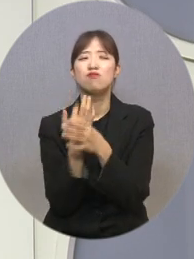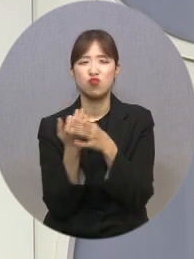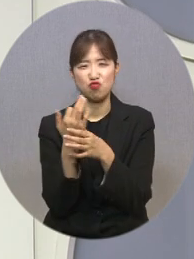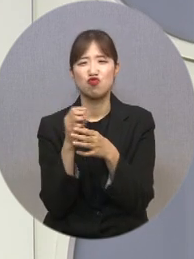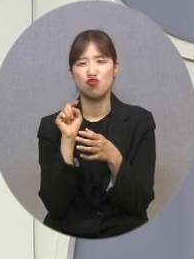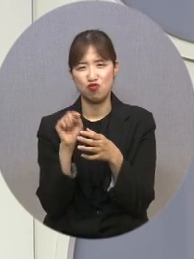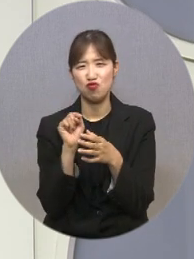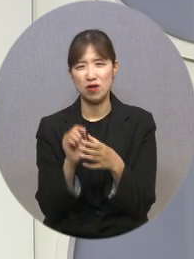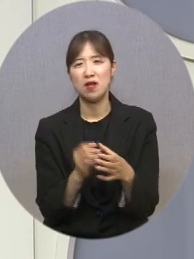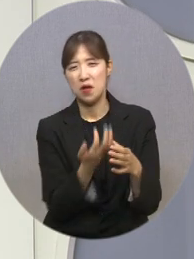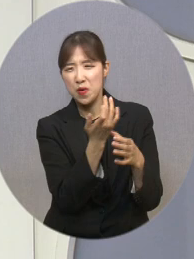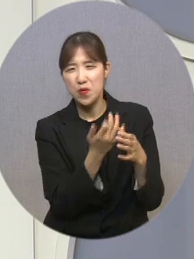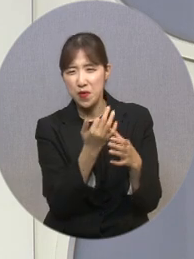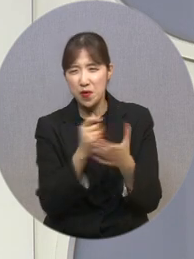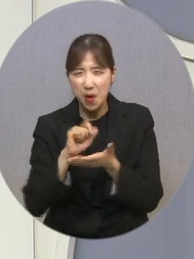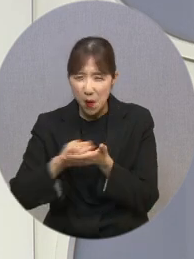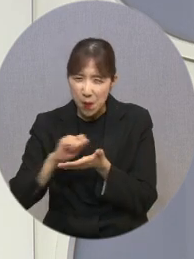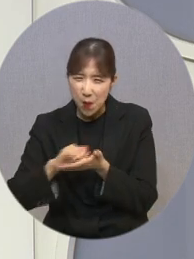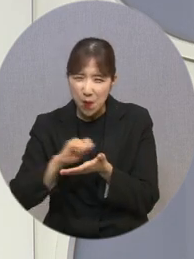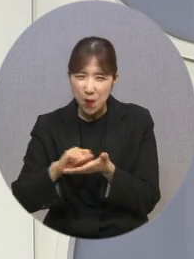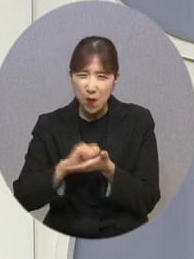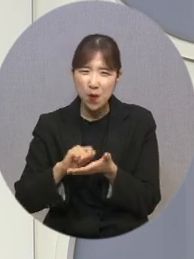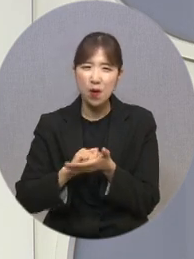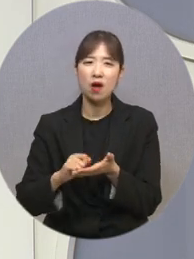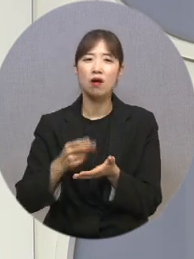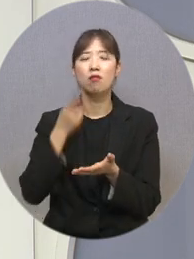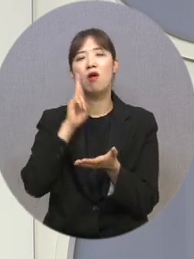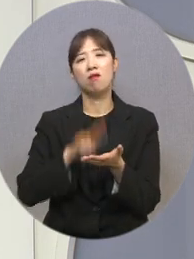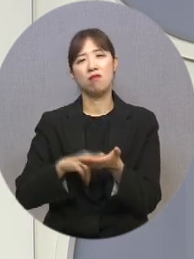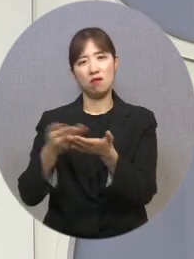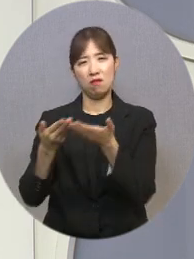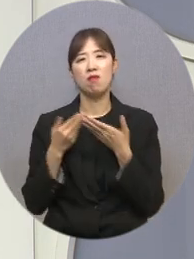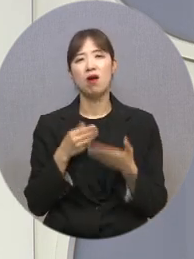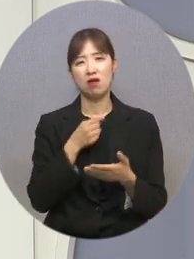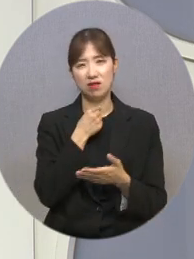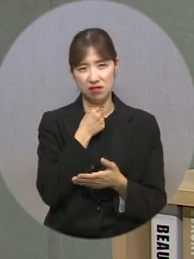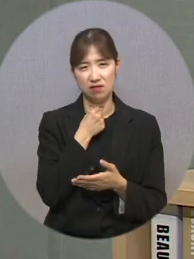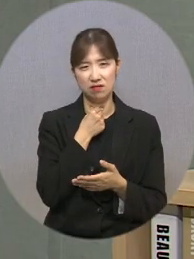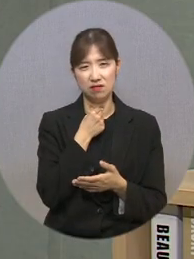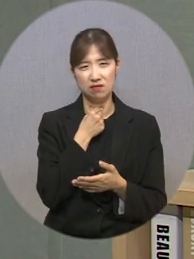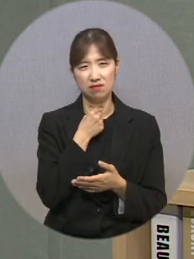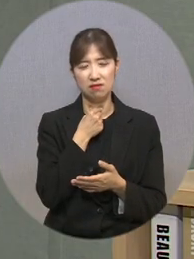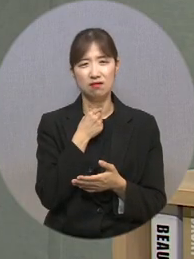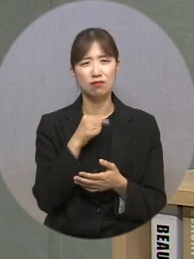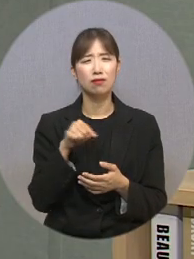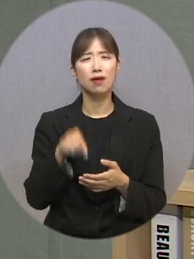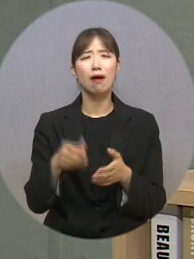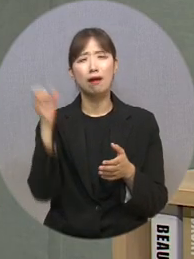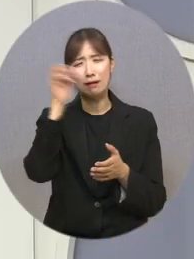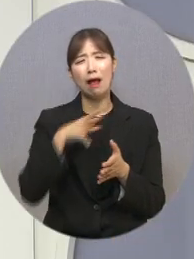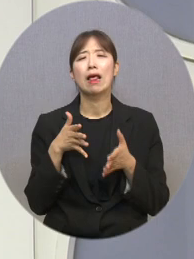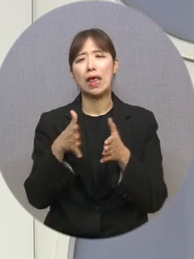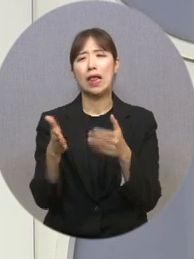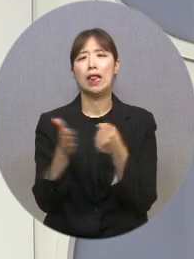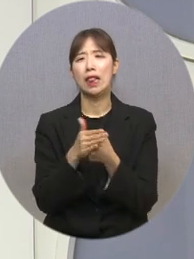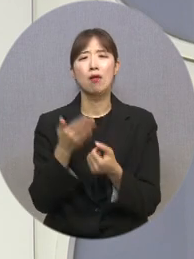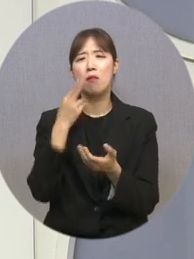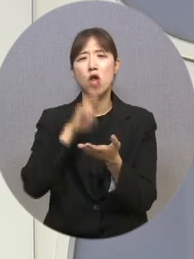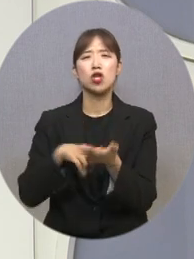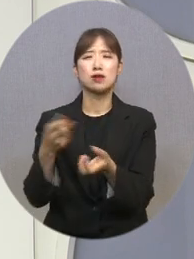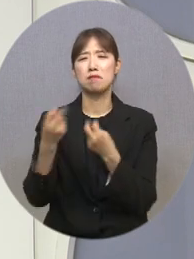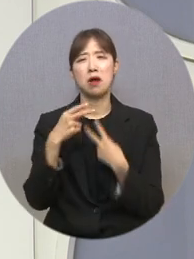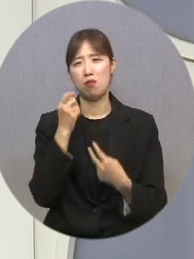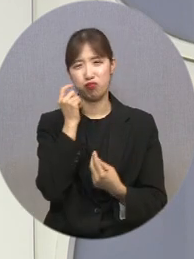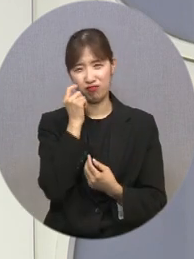호야불 밑에서 공부를 했고 편지를 받아보는 게 소원이었습니다. 그냥 길이니까 편지가 들어올 이유가 없죠. 그리고 에피소드 하나는